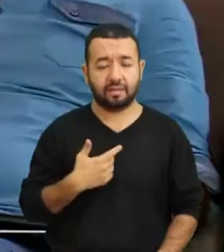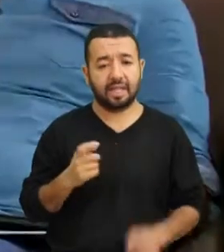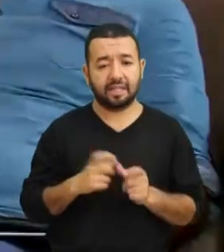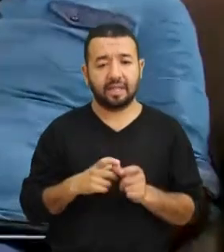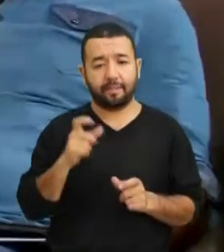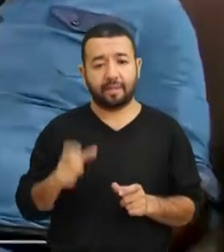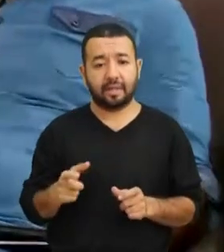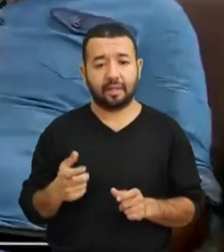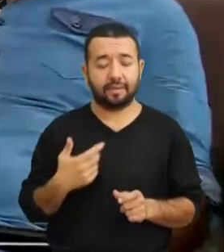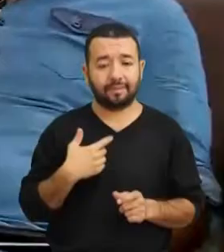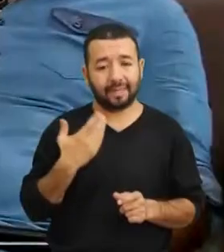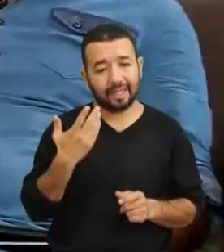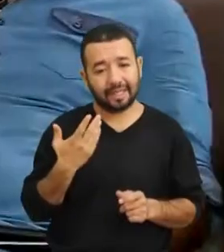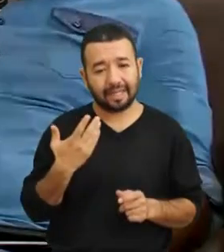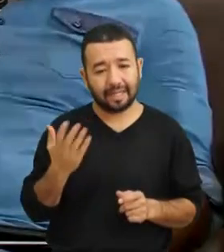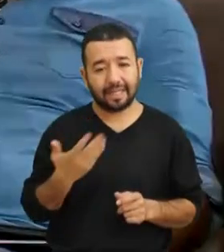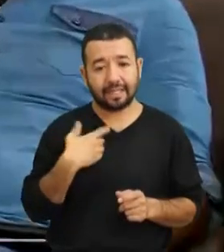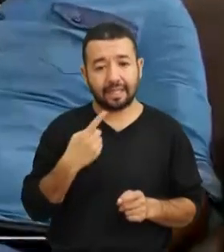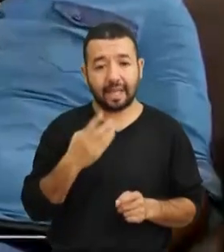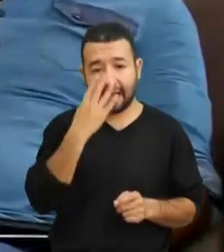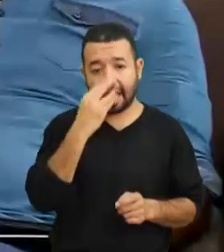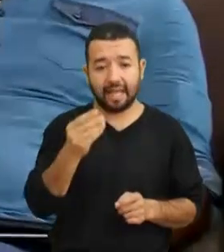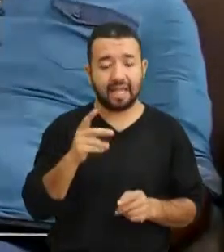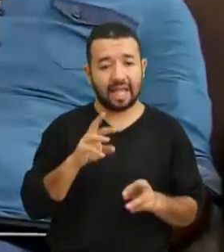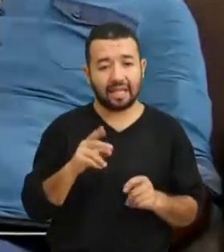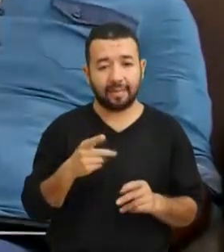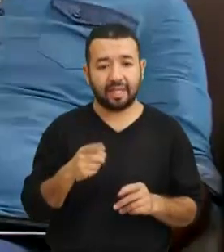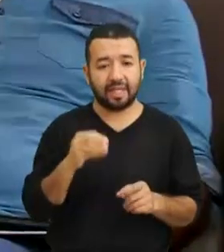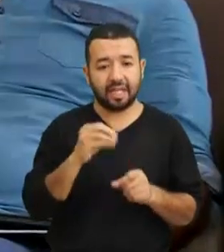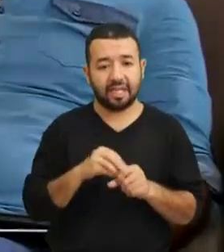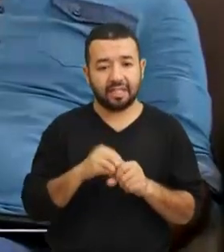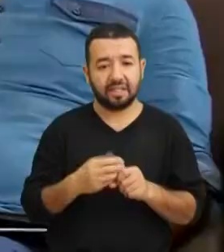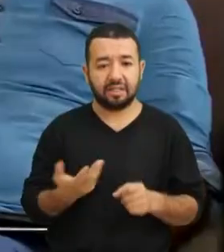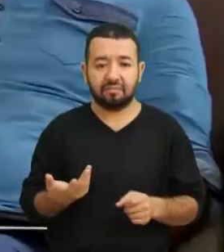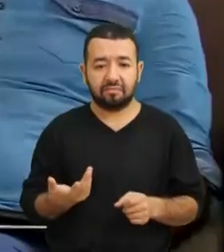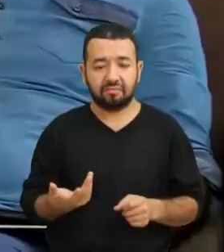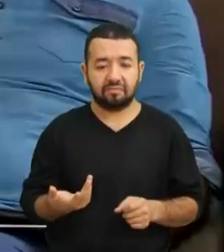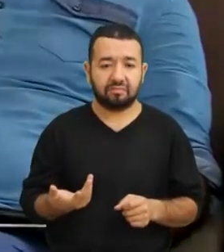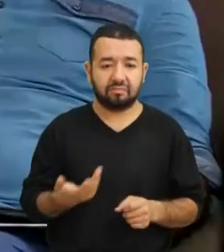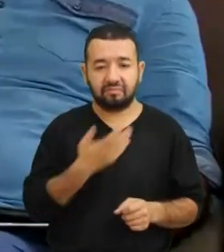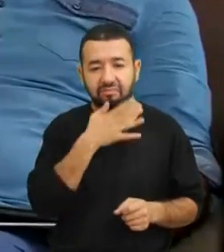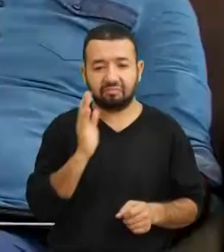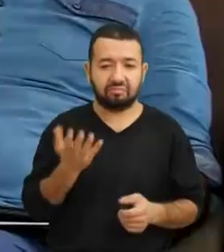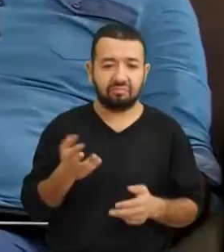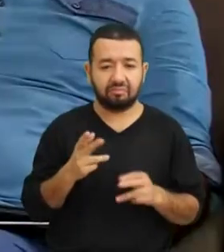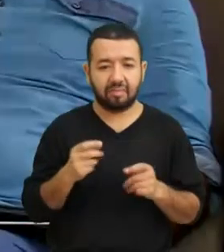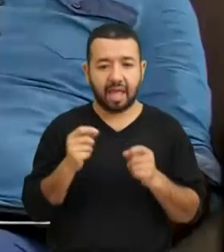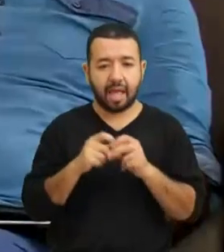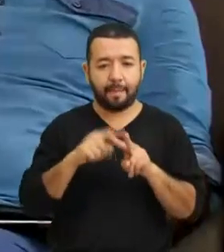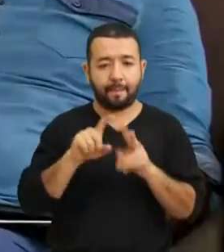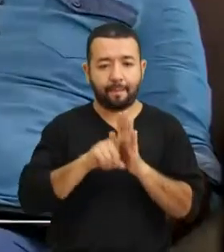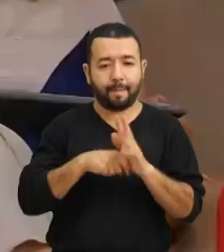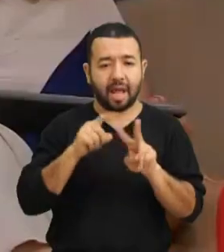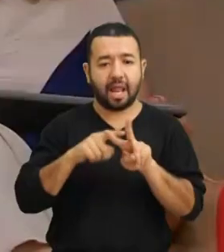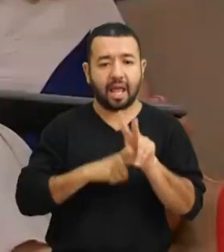Sarpişkom, keşke şöyle bir şey yapsaydık. Hani hediye babında böyle içlerine ne bileyim... balayı